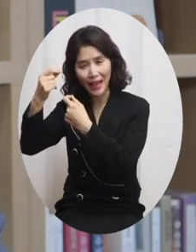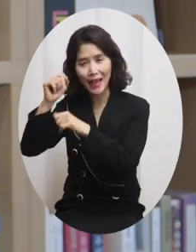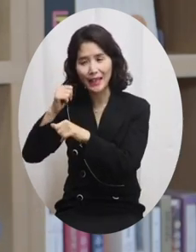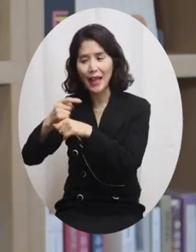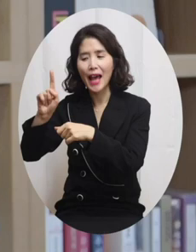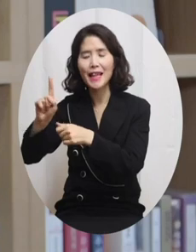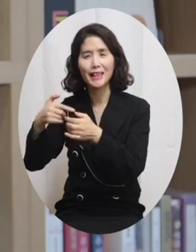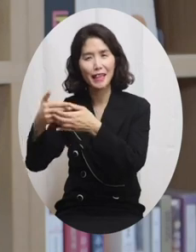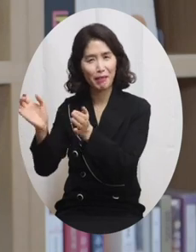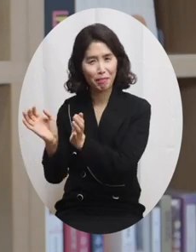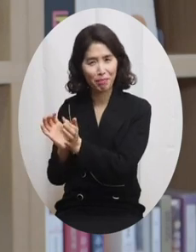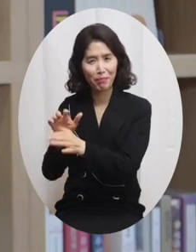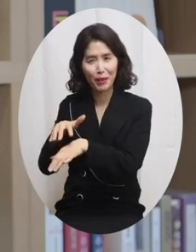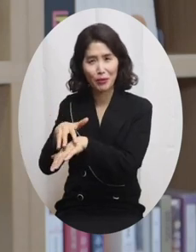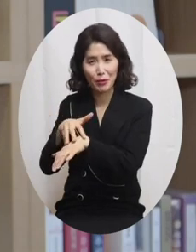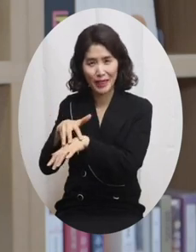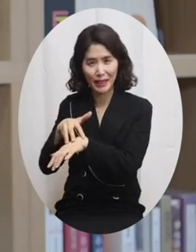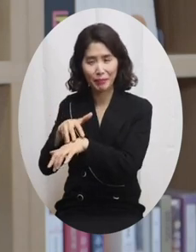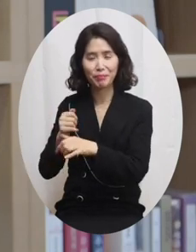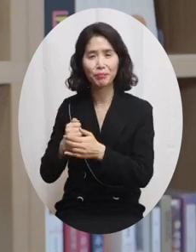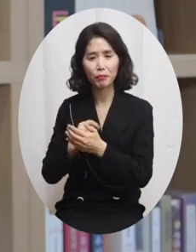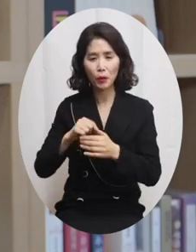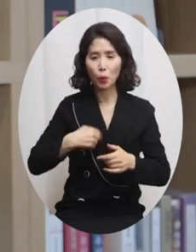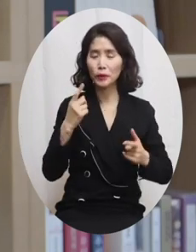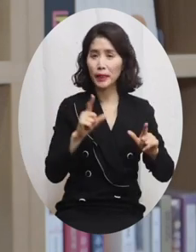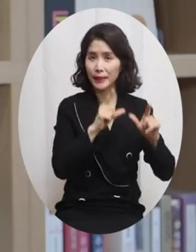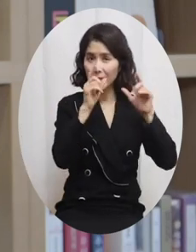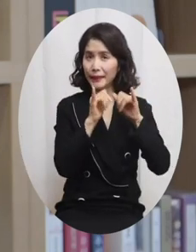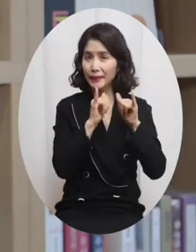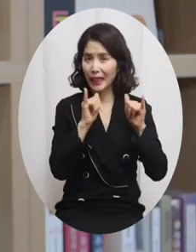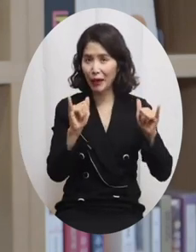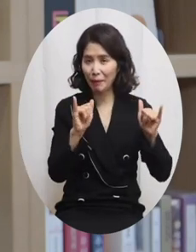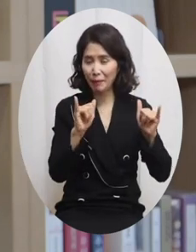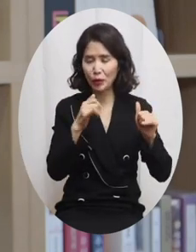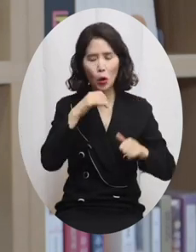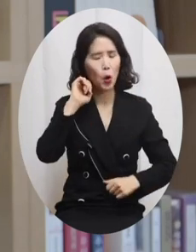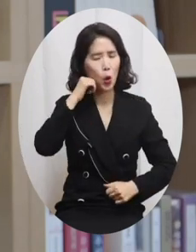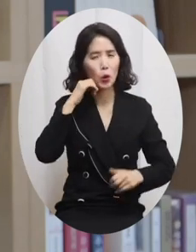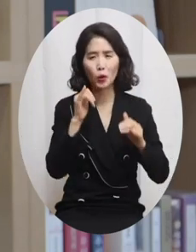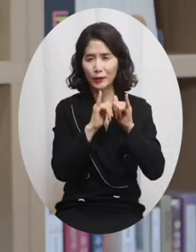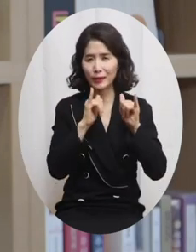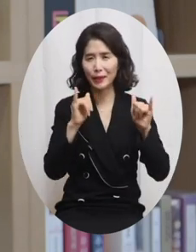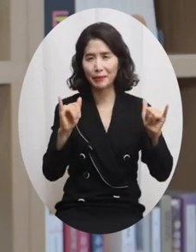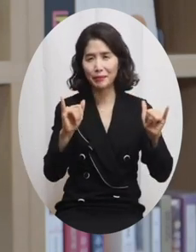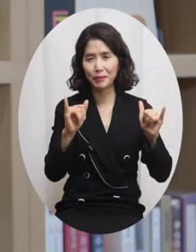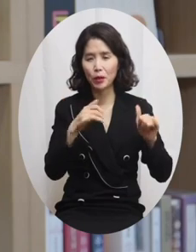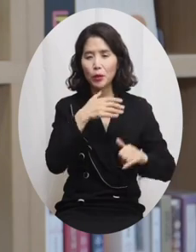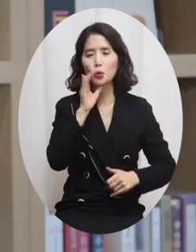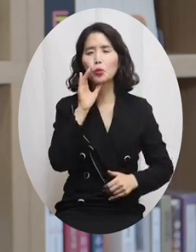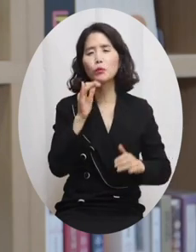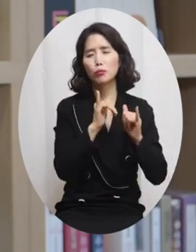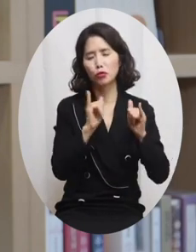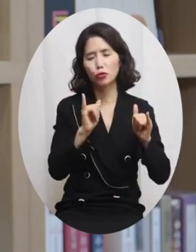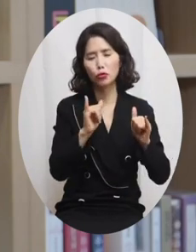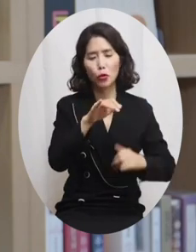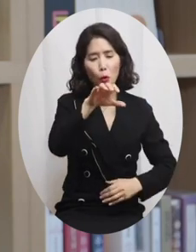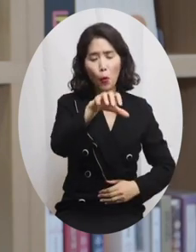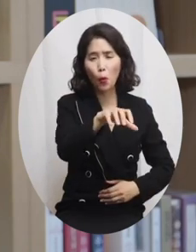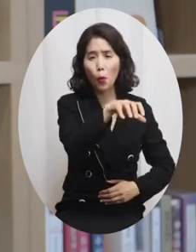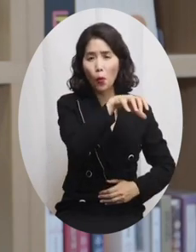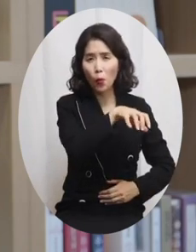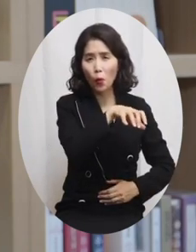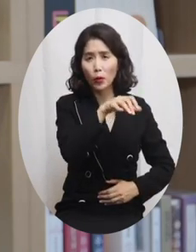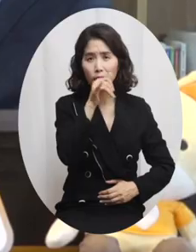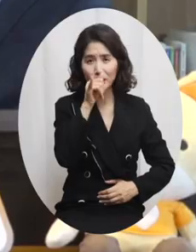팀을 만들어서 그 혼자 사시는 분들이나 그 어려운 분들, 노인분들만 사시는데 네.